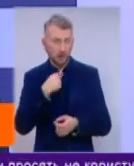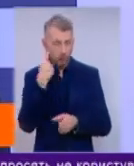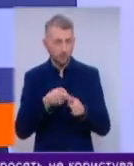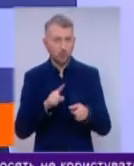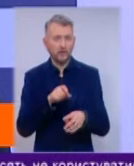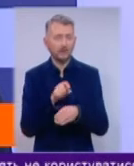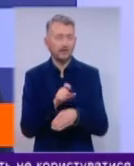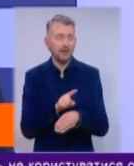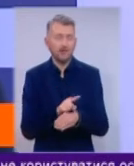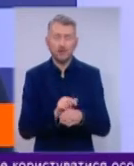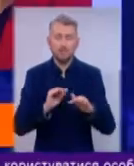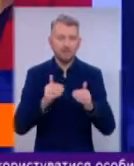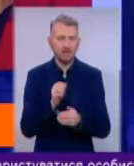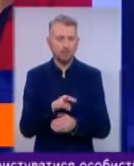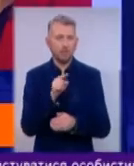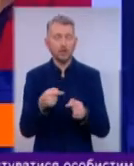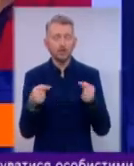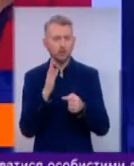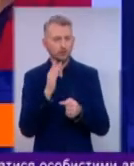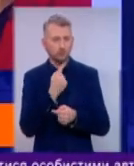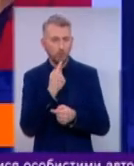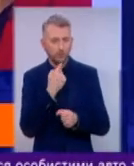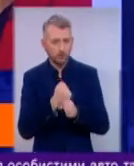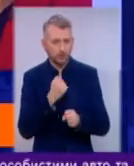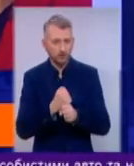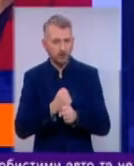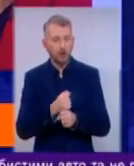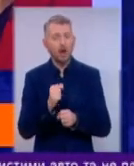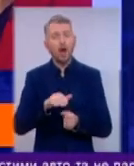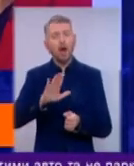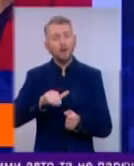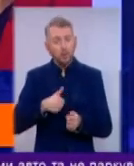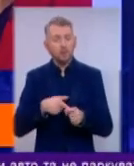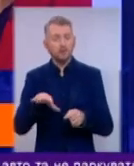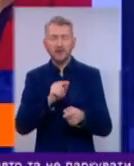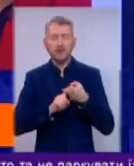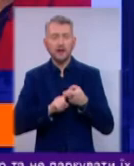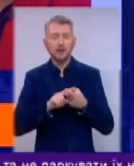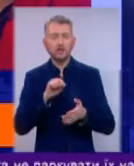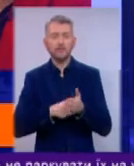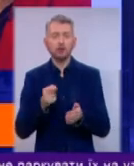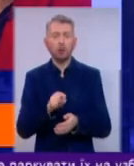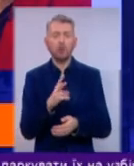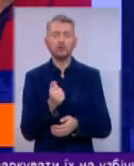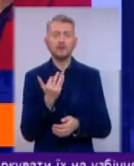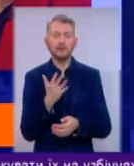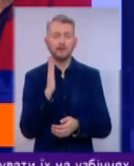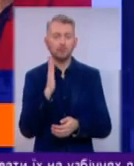це задача мінімум, яку вони точно будуть пробувати зробити. А далі це вже залежить від того, наскільки